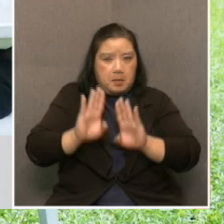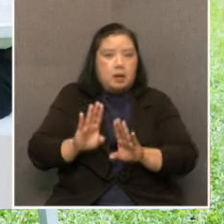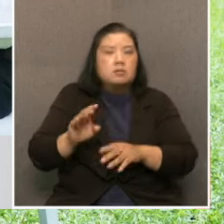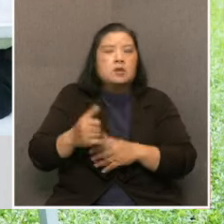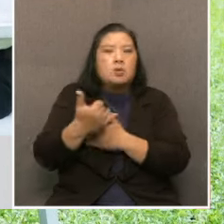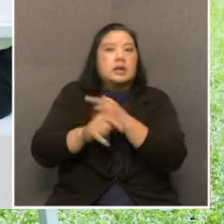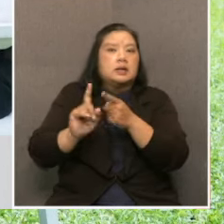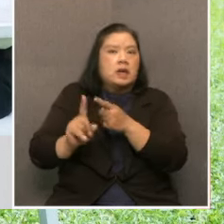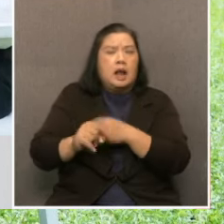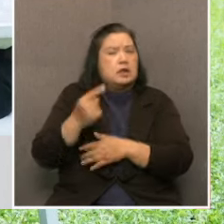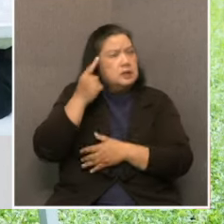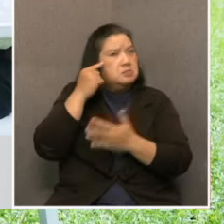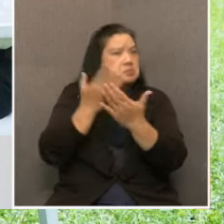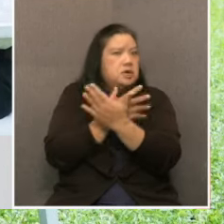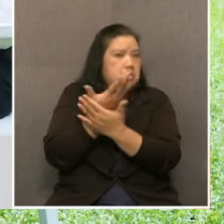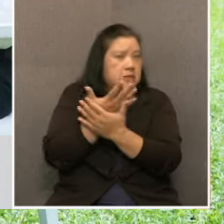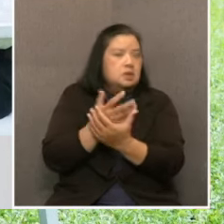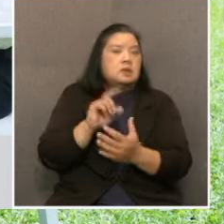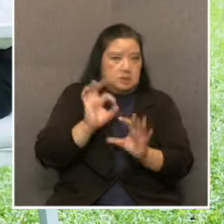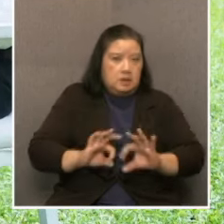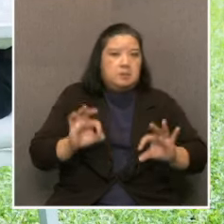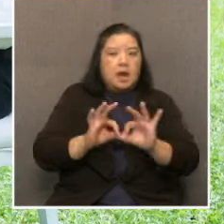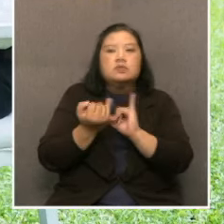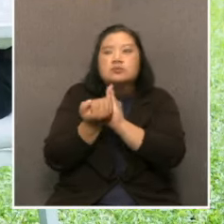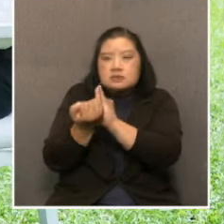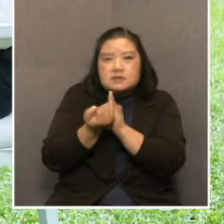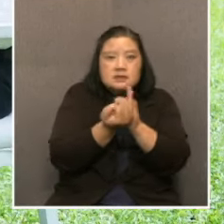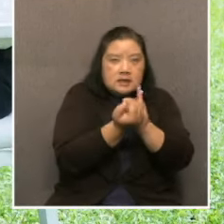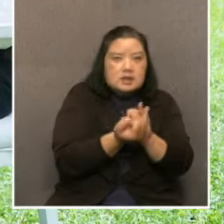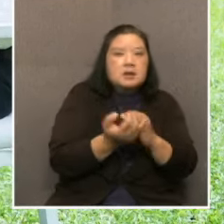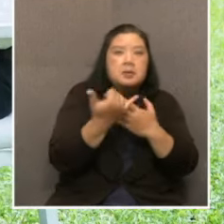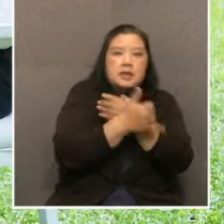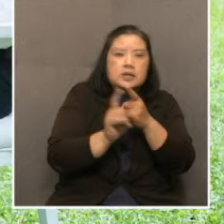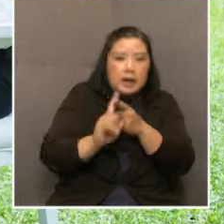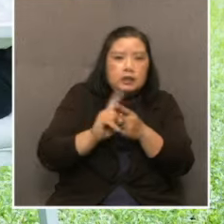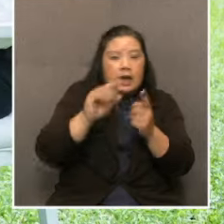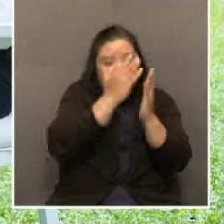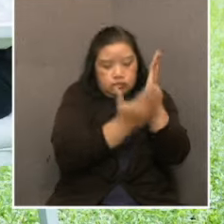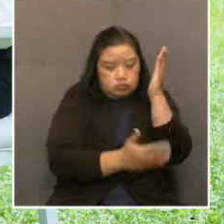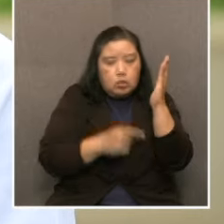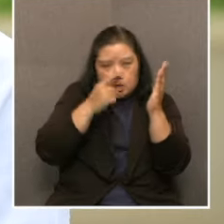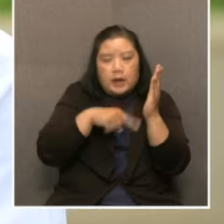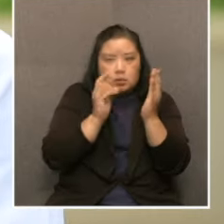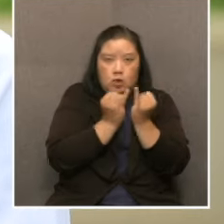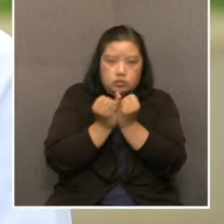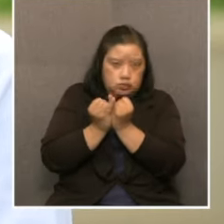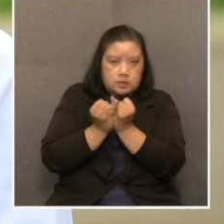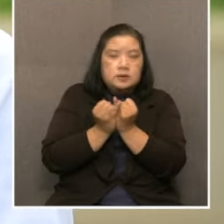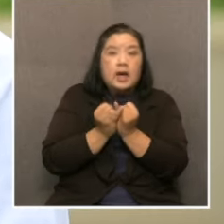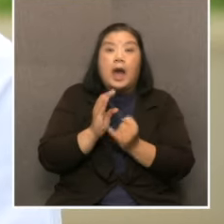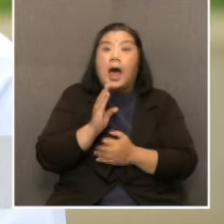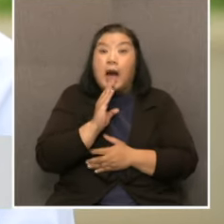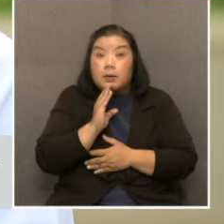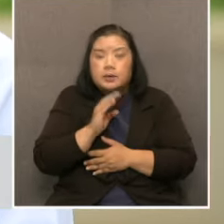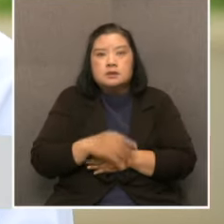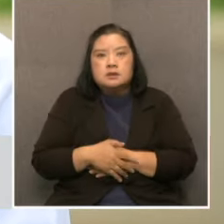ครับในภาพรวมต้องสร้างความสัมพันธ์ที่ดีกับเพื่อนบ้านไว้ก่อนอันนี้เป็นข้อบังคับข้อแรกๆว ่ าบริเวณบ้านเ